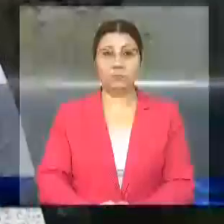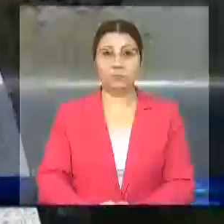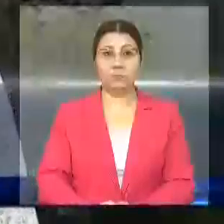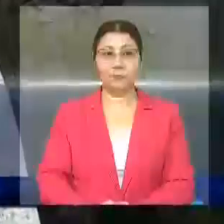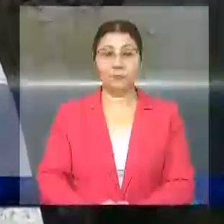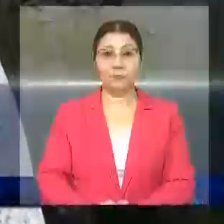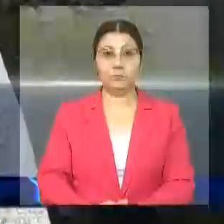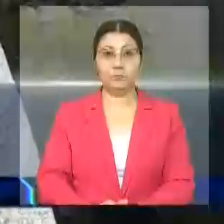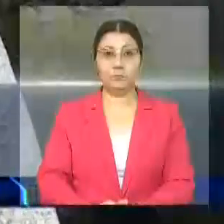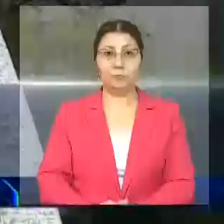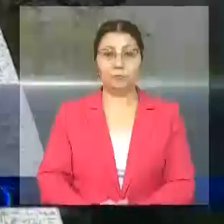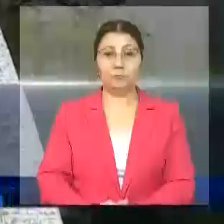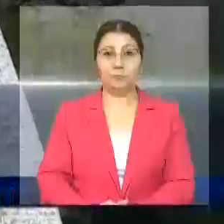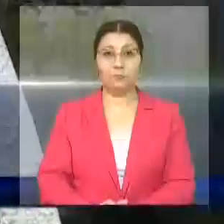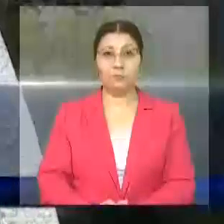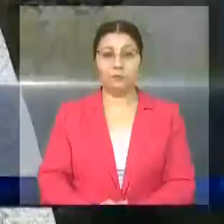жаңағы